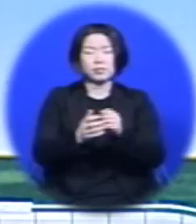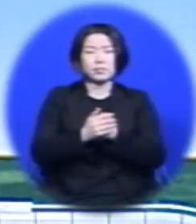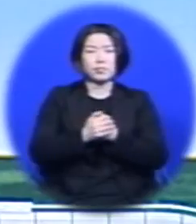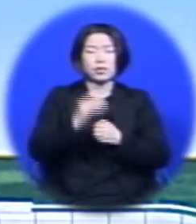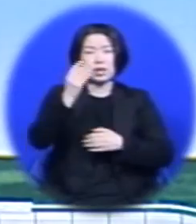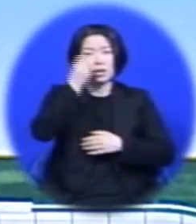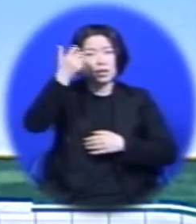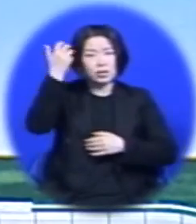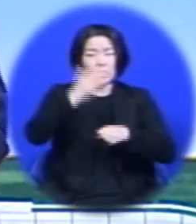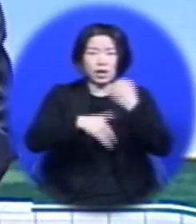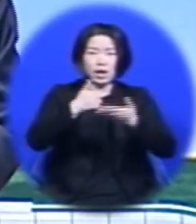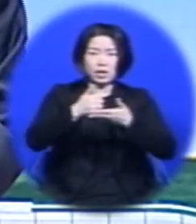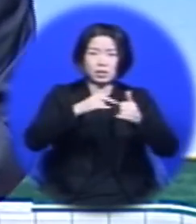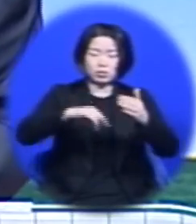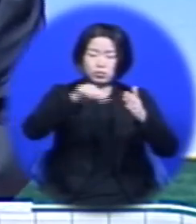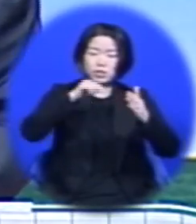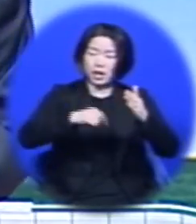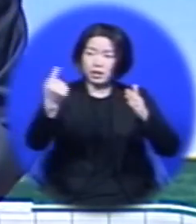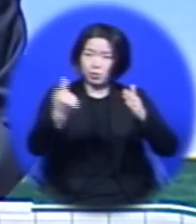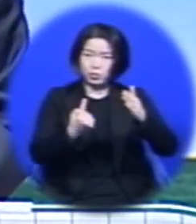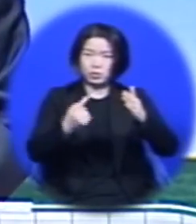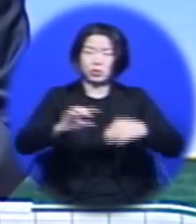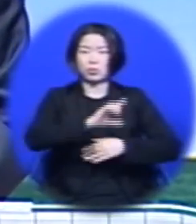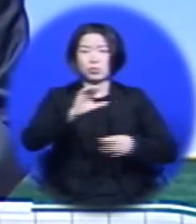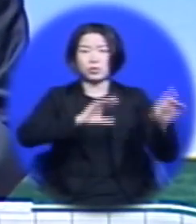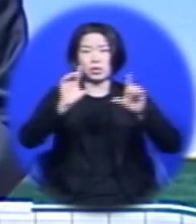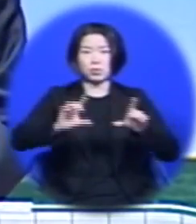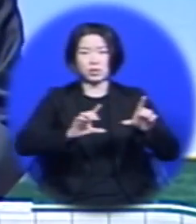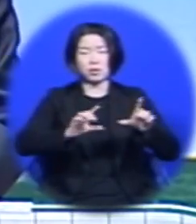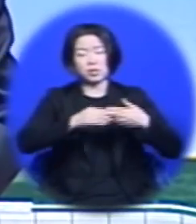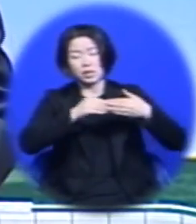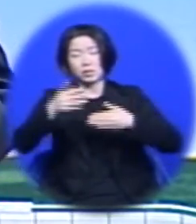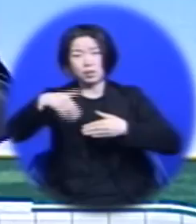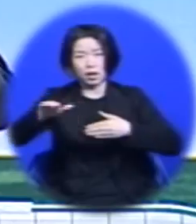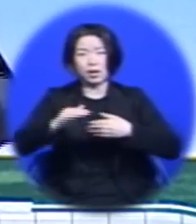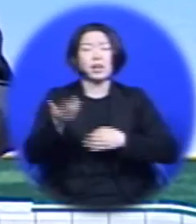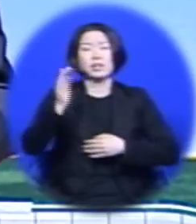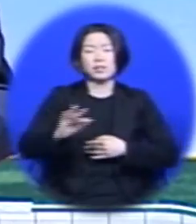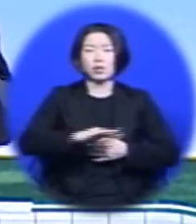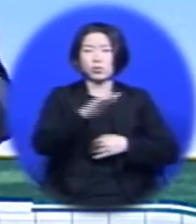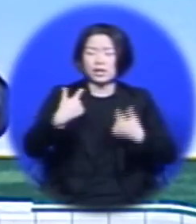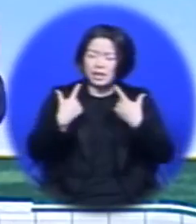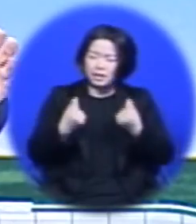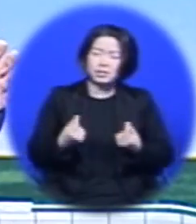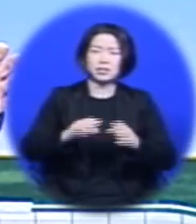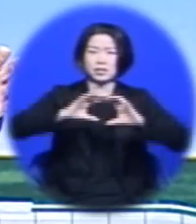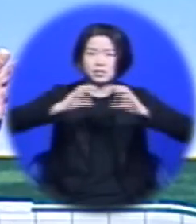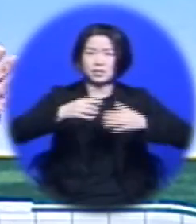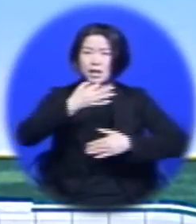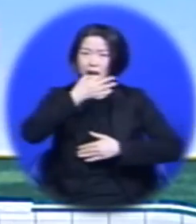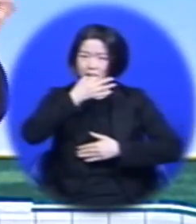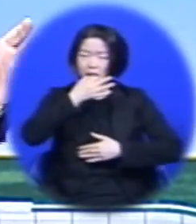성령 하나님께서 우리 안에 오셔서 우리의 삶을 이끌어 가십니다 그런데 우리는 여전히 세상의 욕망